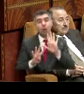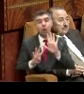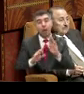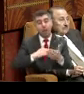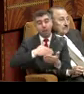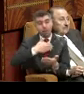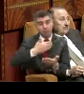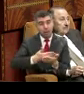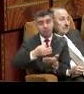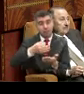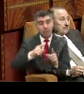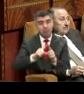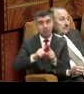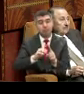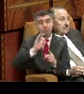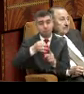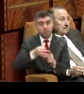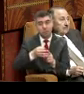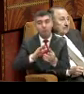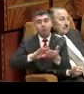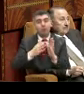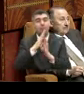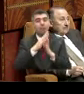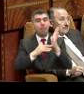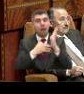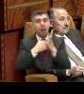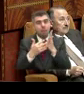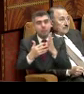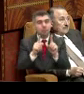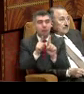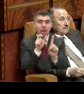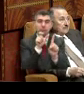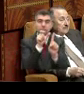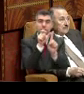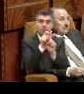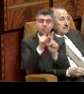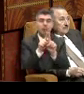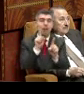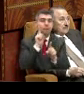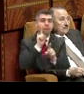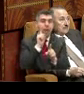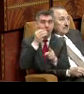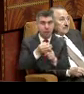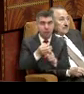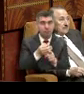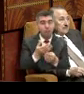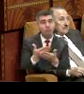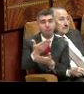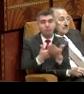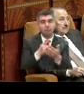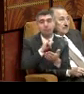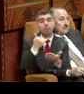هل لا تكفيها 9 أشهر لكي يكون برنامج لنحمي هذه المرأة الشابة التي تفقد